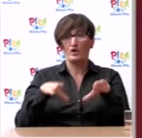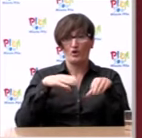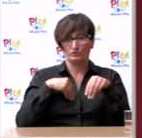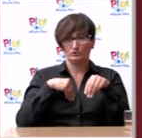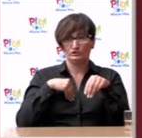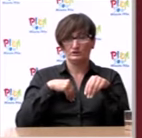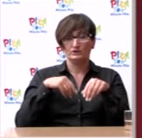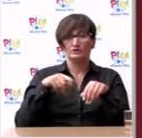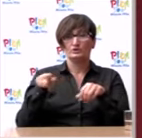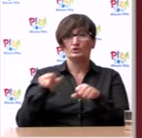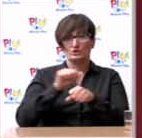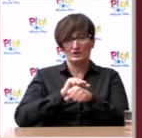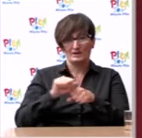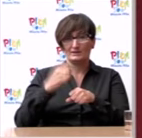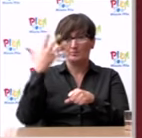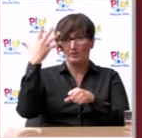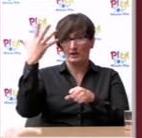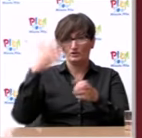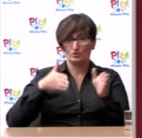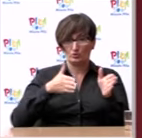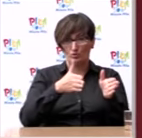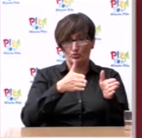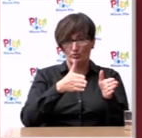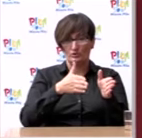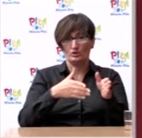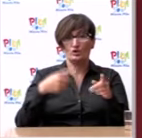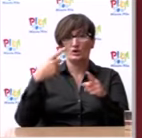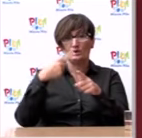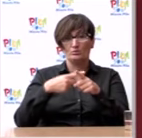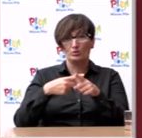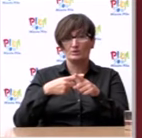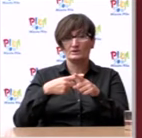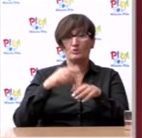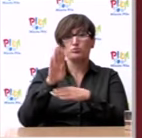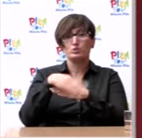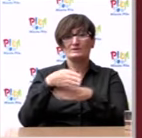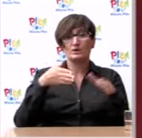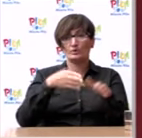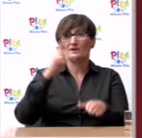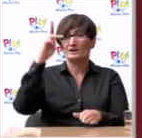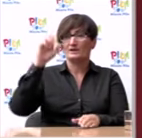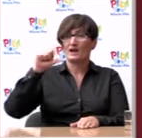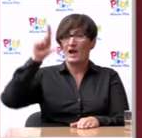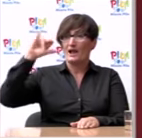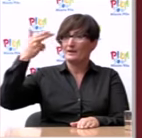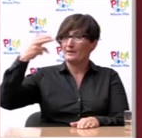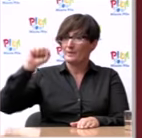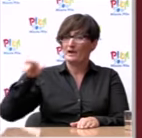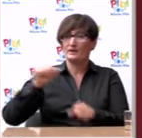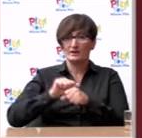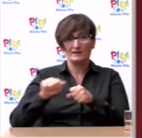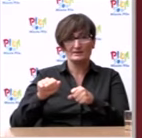to drogi, 5 dróg plus 6 ulica Kalina, które są już zaliczone do kategorii